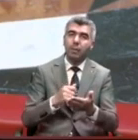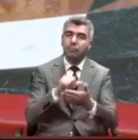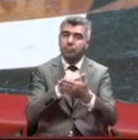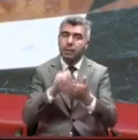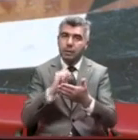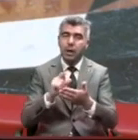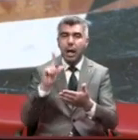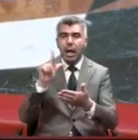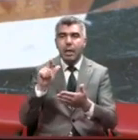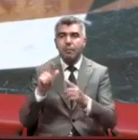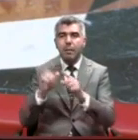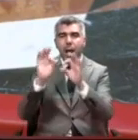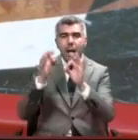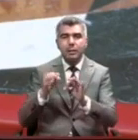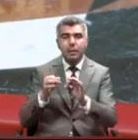في الرميد